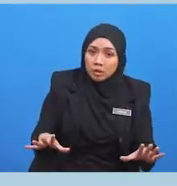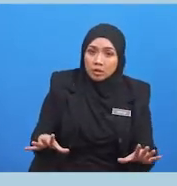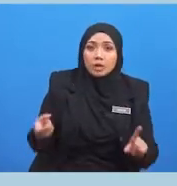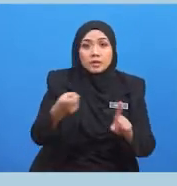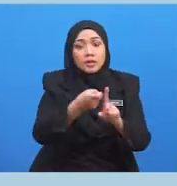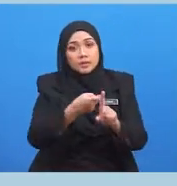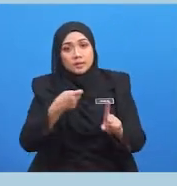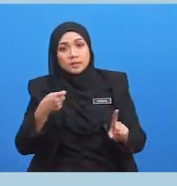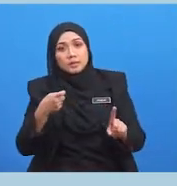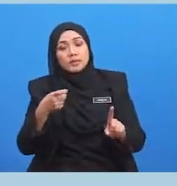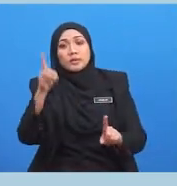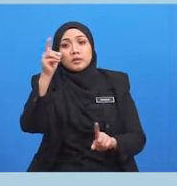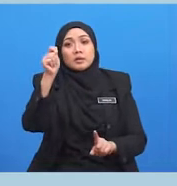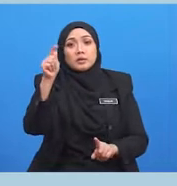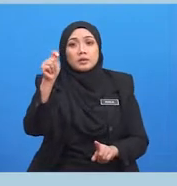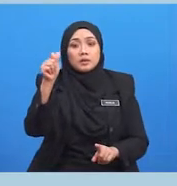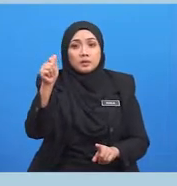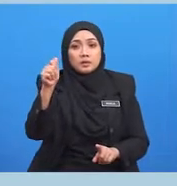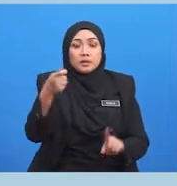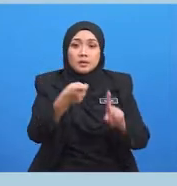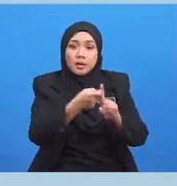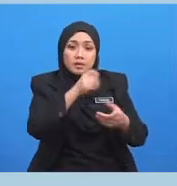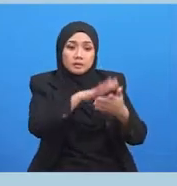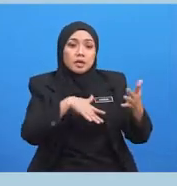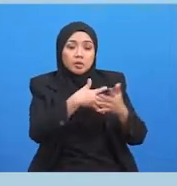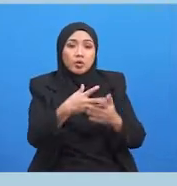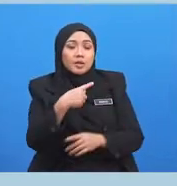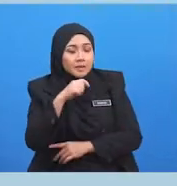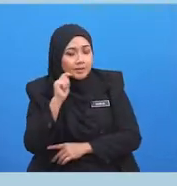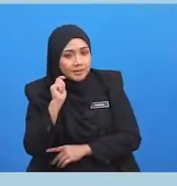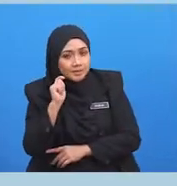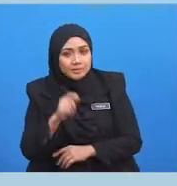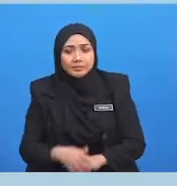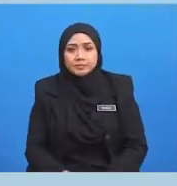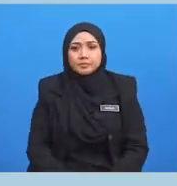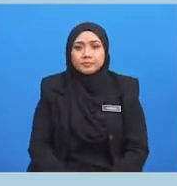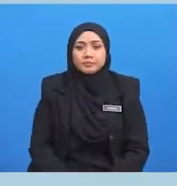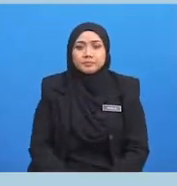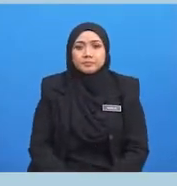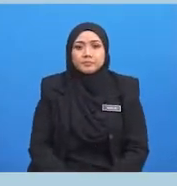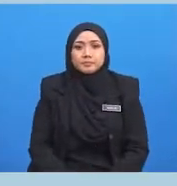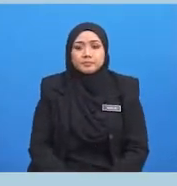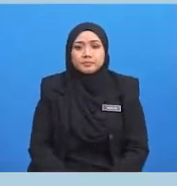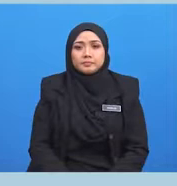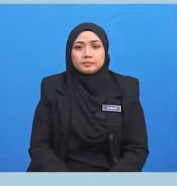data yang dikumpul daripada jadual yang ditunjukkan sebentar tadi.